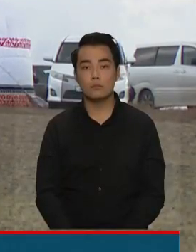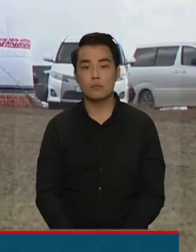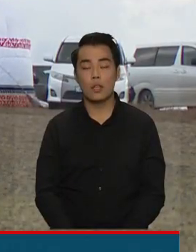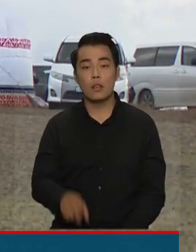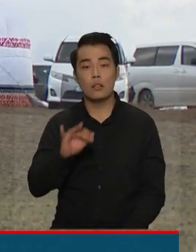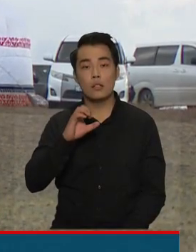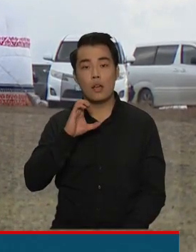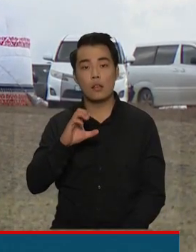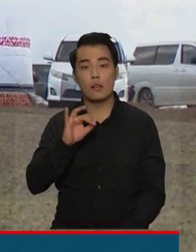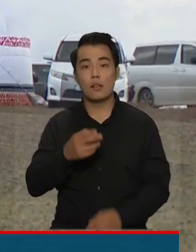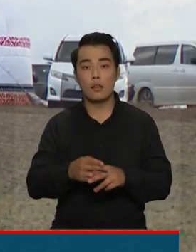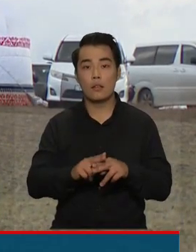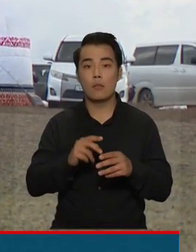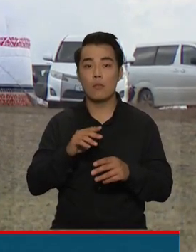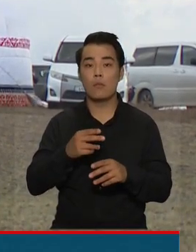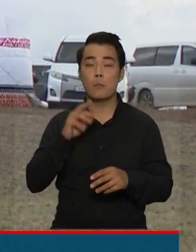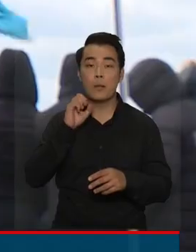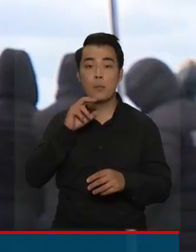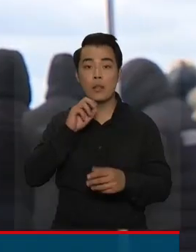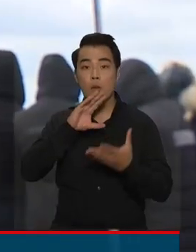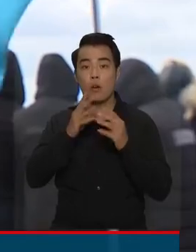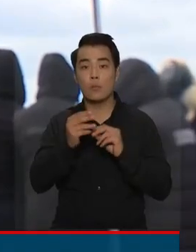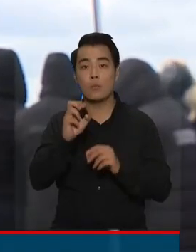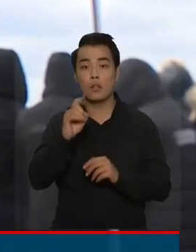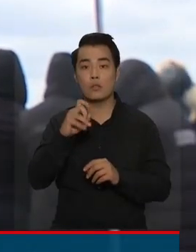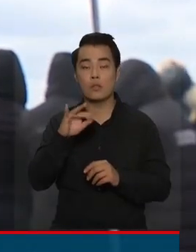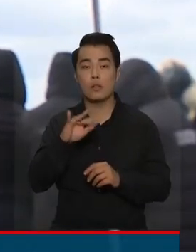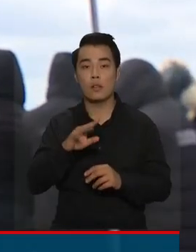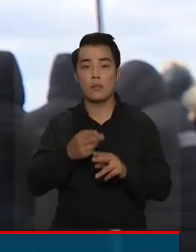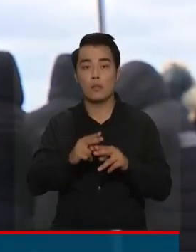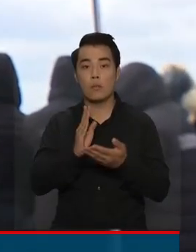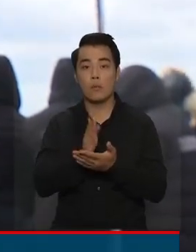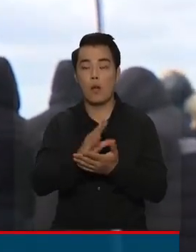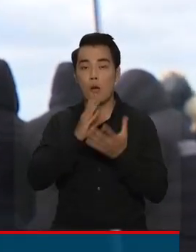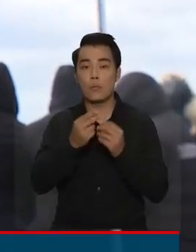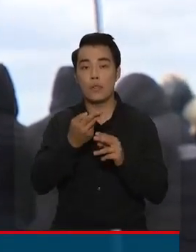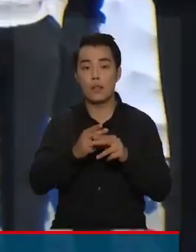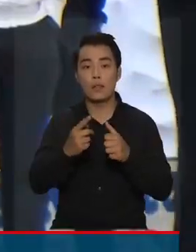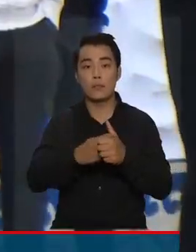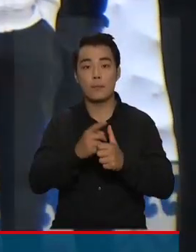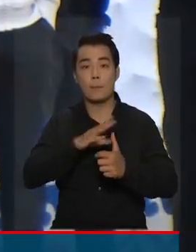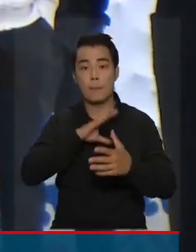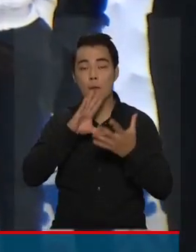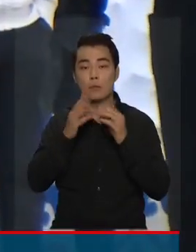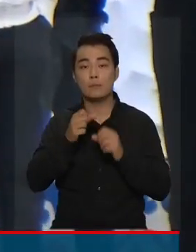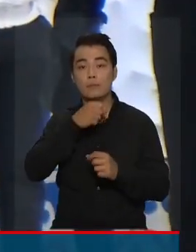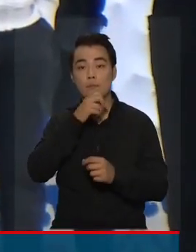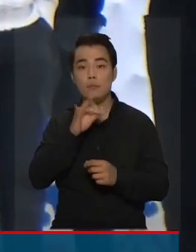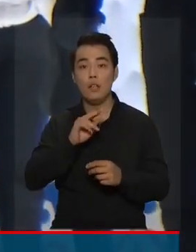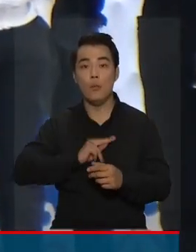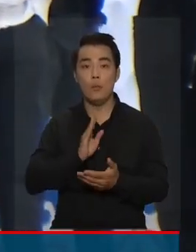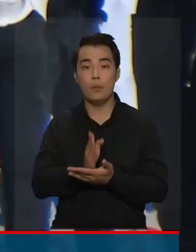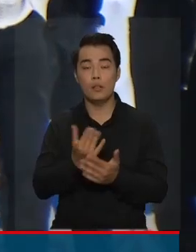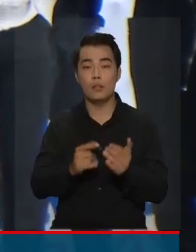Диас Кунтуган – внук легендарного беркучи Кунтугана Токтыбай-Улы. Именно в честь его прославленного деда и проводится